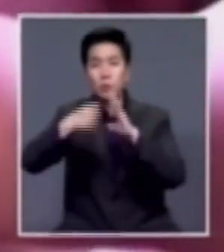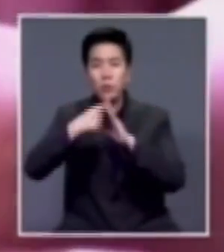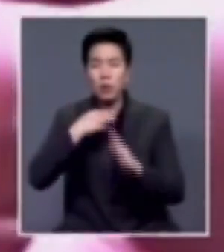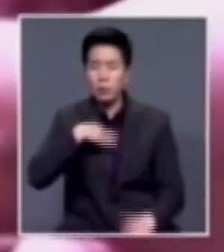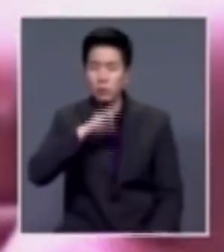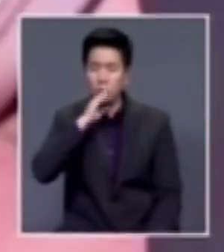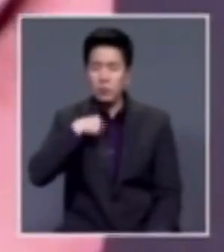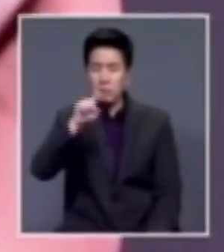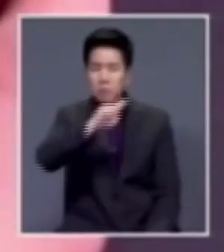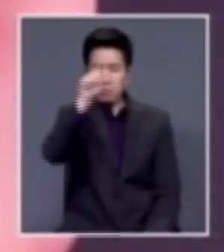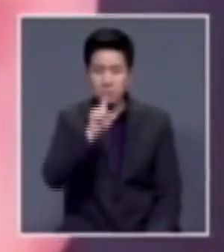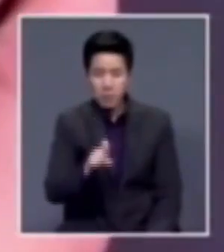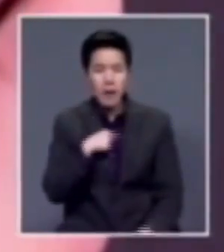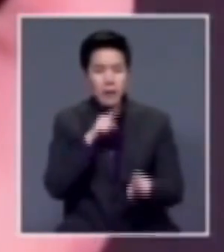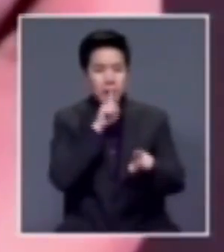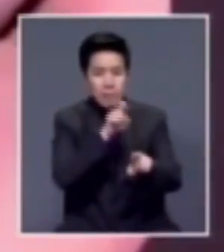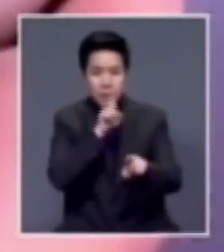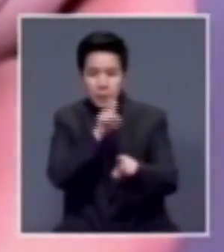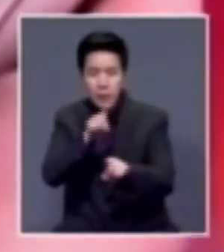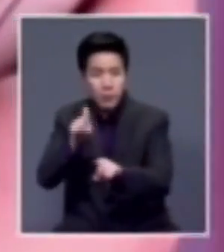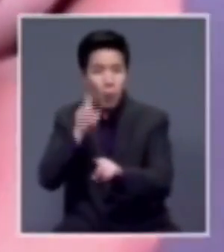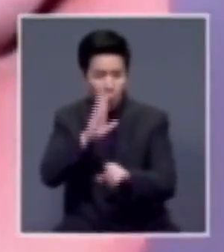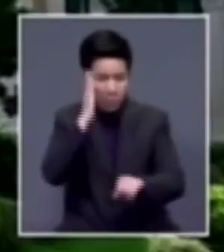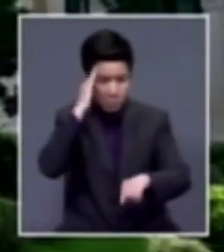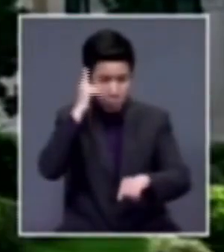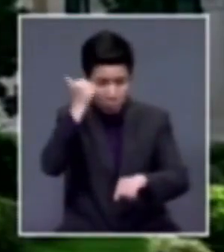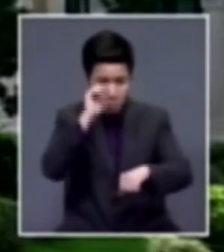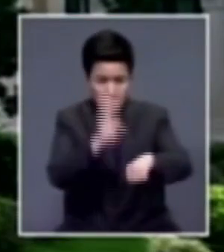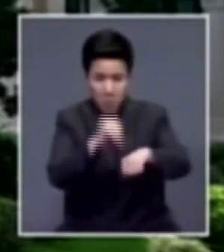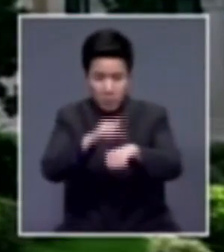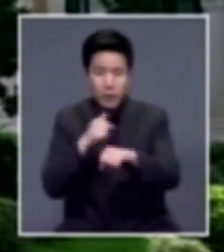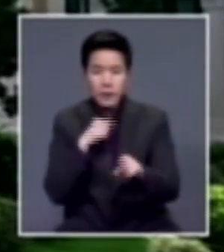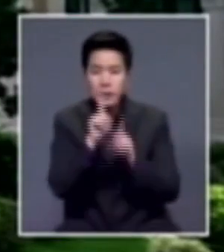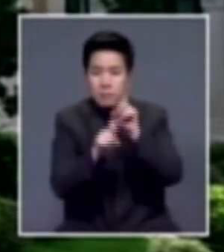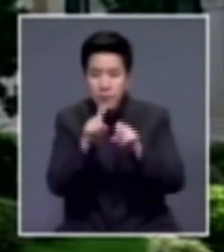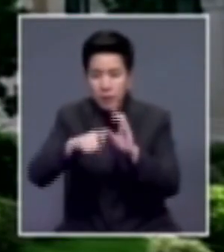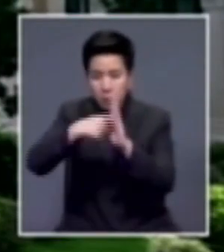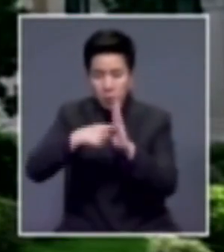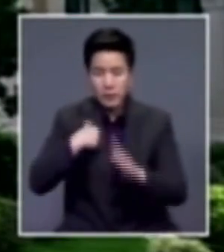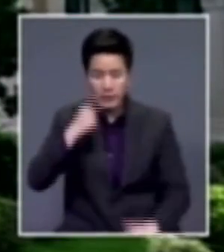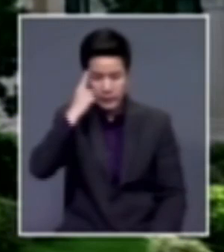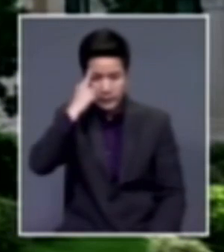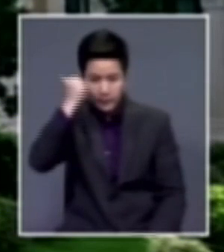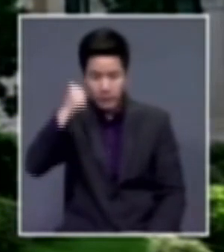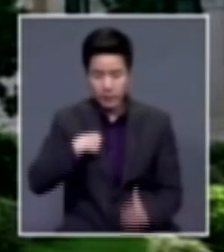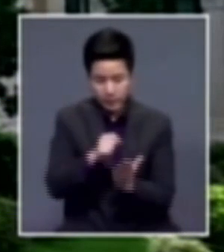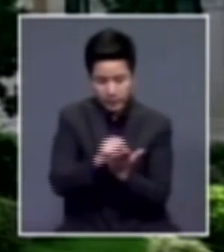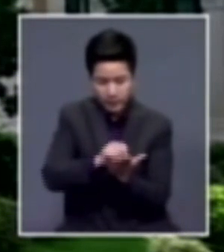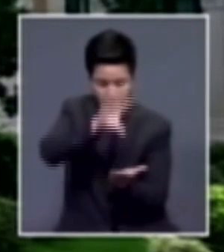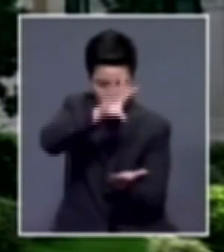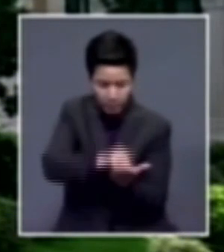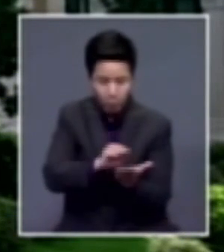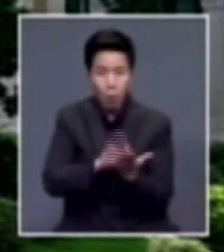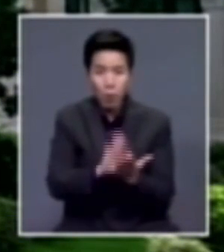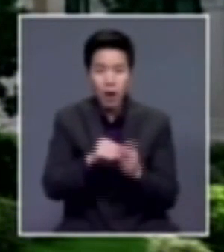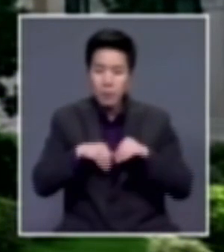ยต้องไต่ถามผู้รู้ผู้ที่เชื่อได้เพื่อจะตรวจสอบความถูกต้องซักซ้อมความเข้าใจแล้วฉลาดที่จะขีดเขียนจดจำแพร่ต่